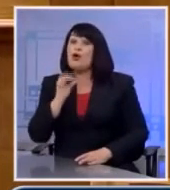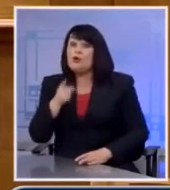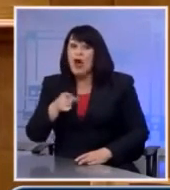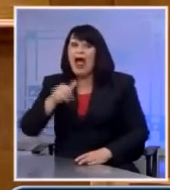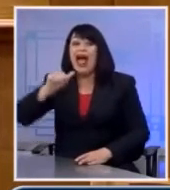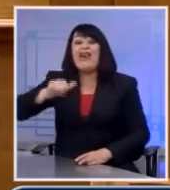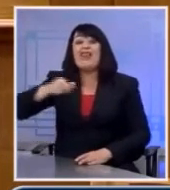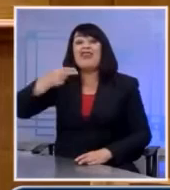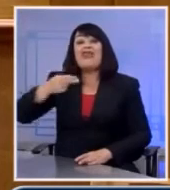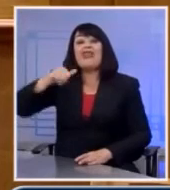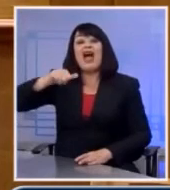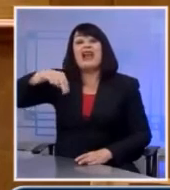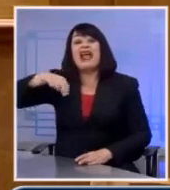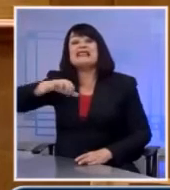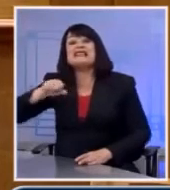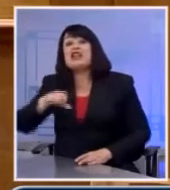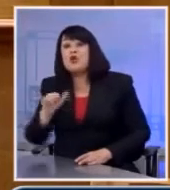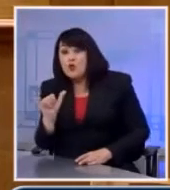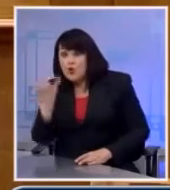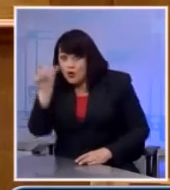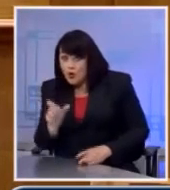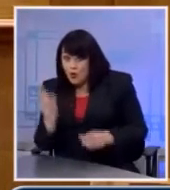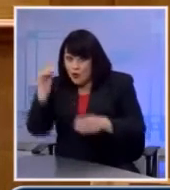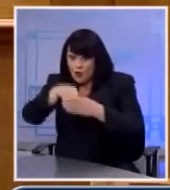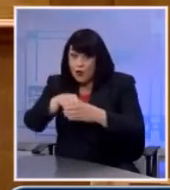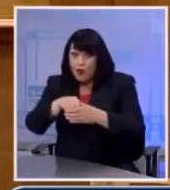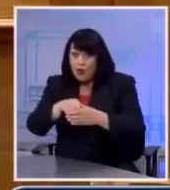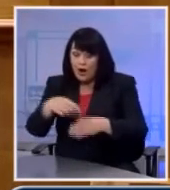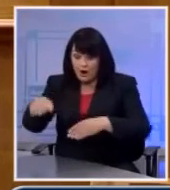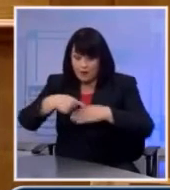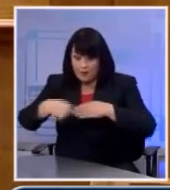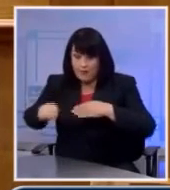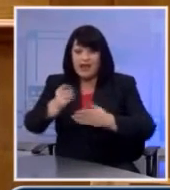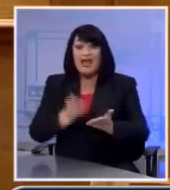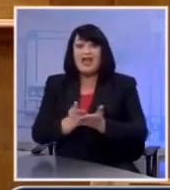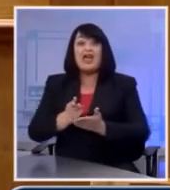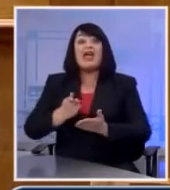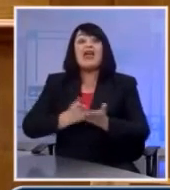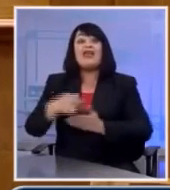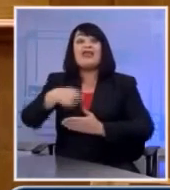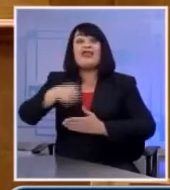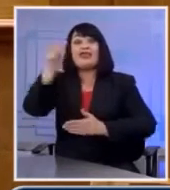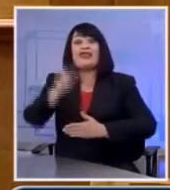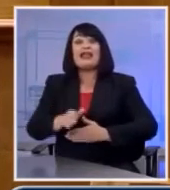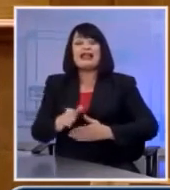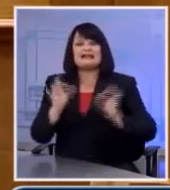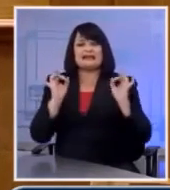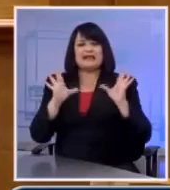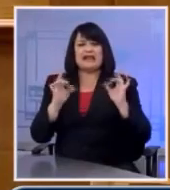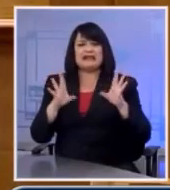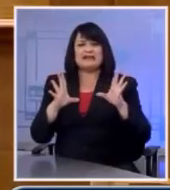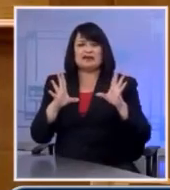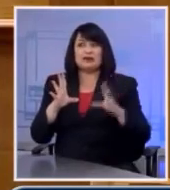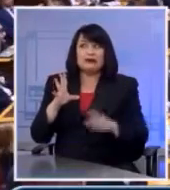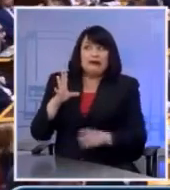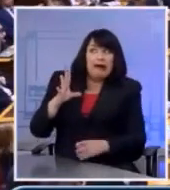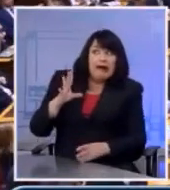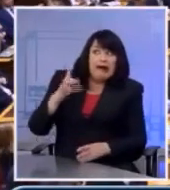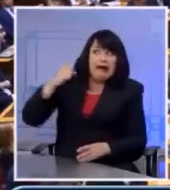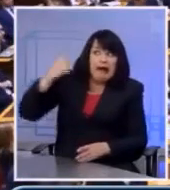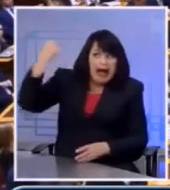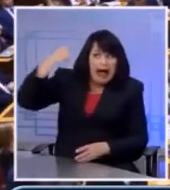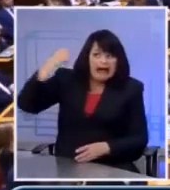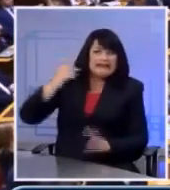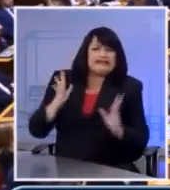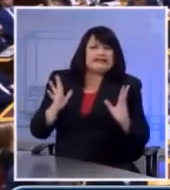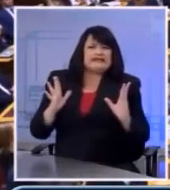Αθανασίου? Γιατί κανένας δικαστής δεν θα νιώσει από εδώ και στο εξής και 1,5 χρόνο τώρα, δεν νιώθει πάνω από το κεφάλι του τη δαμόκλειο